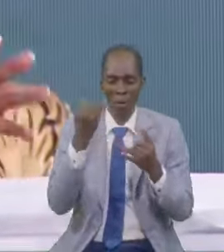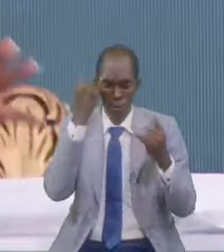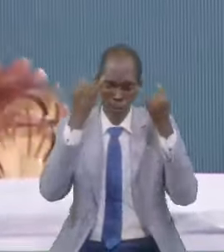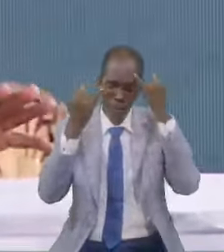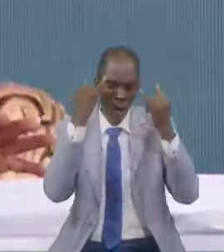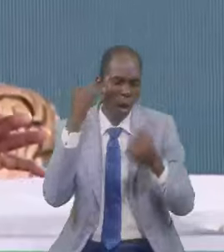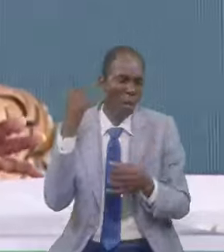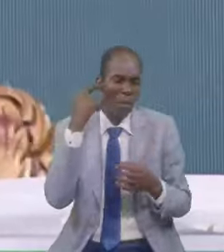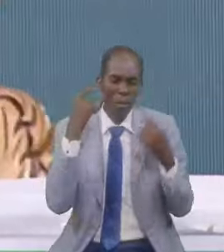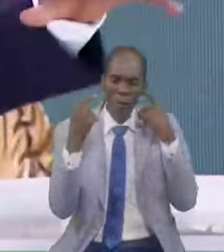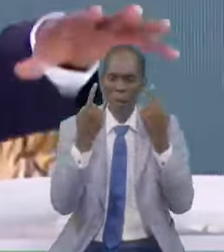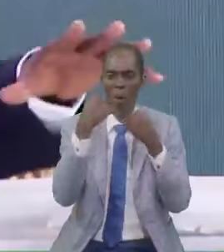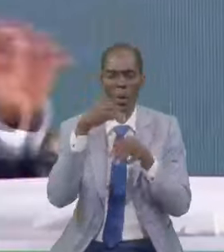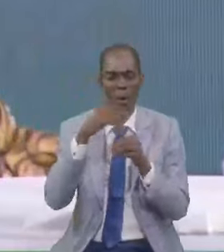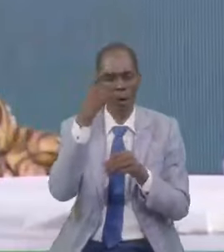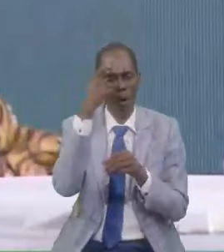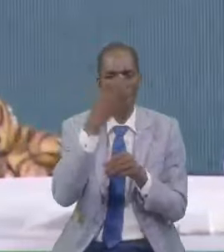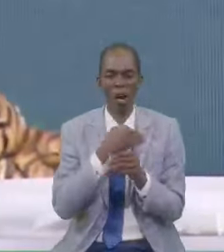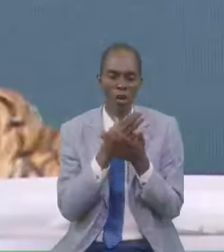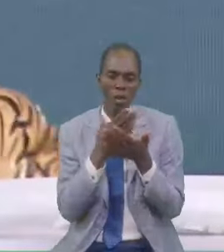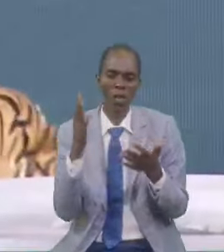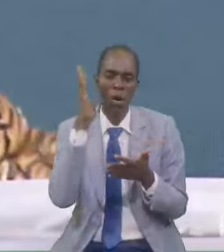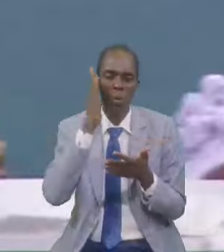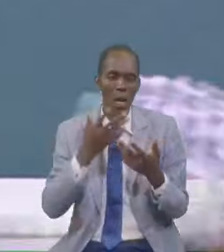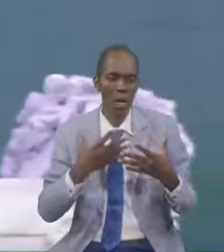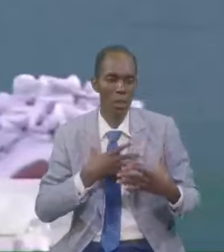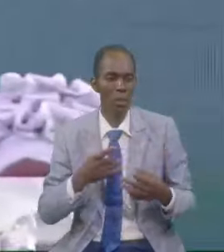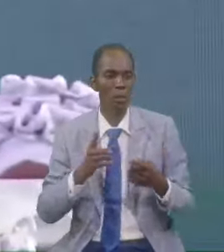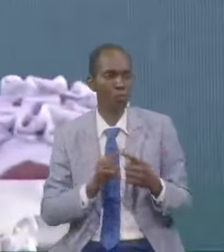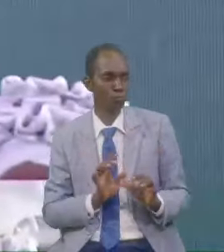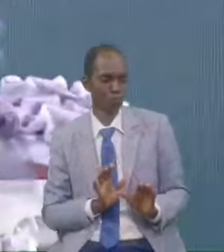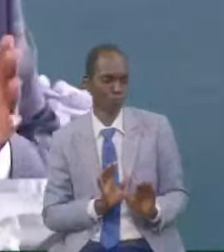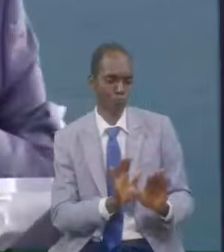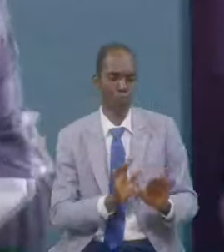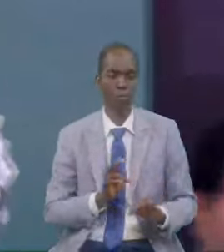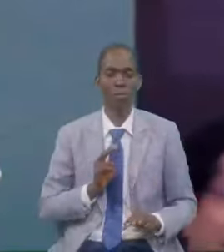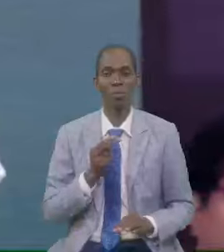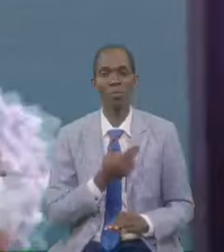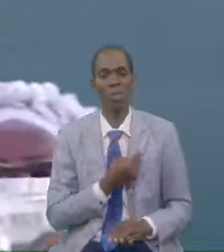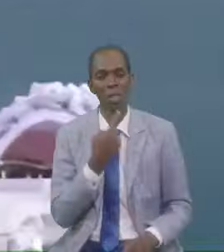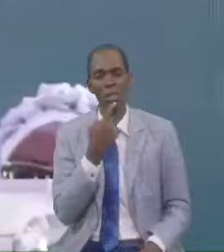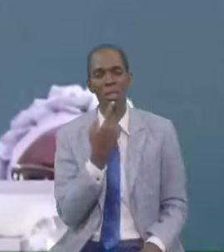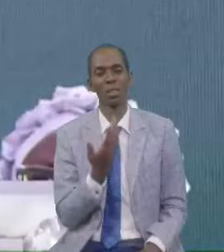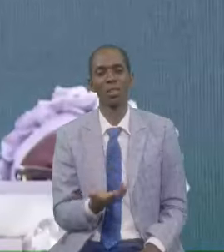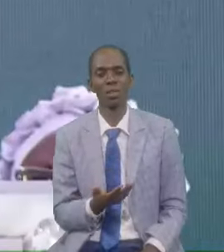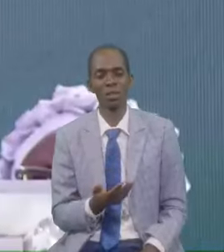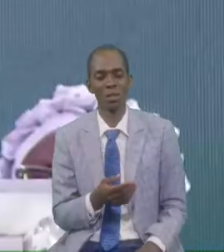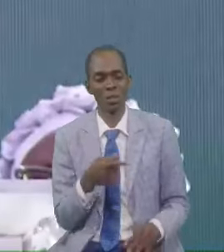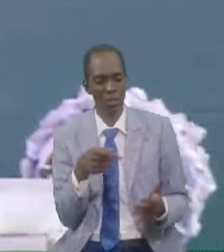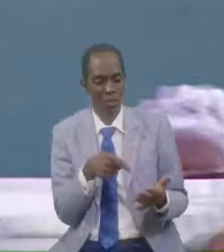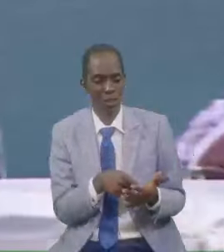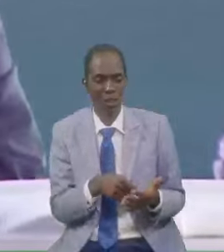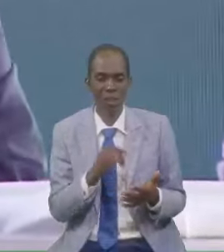చేయాలి? And some will like to push us. ఎవరైనా మనల్ని ముందుకు నెడుతుంటారు. See, this is waiting period. I